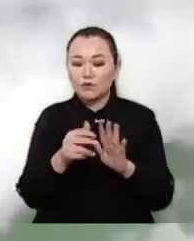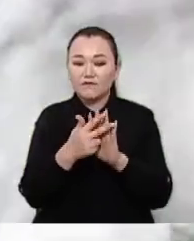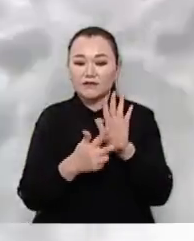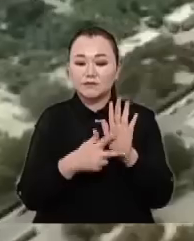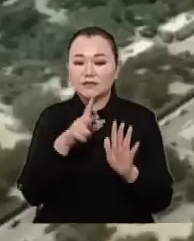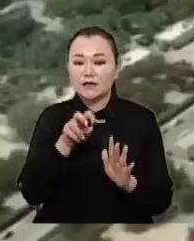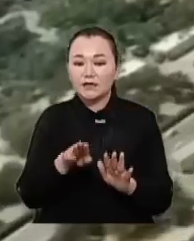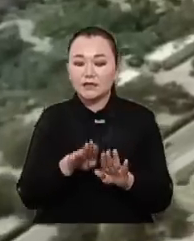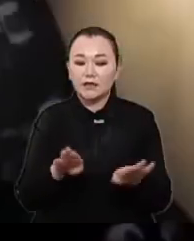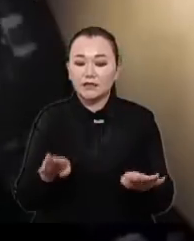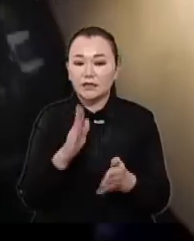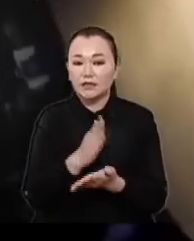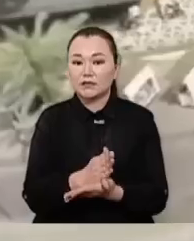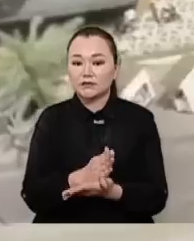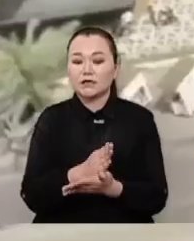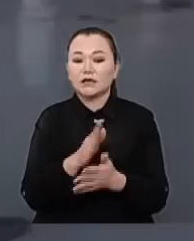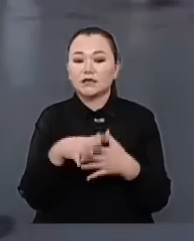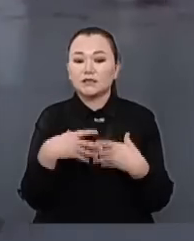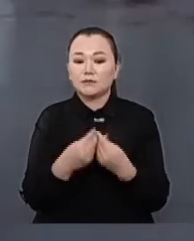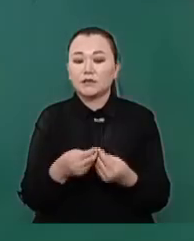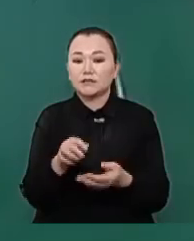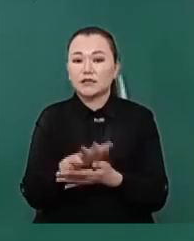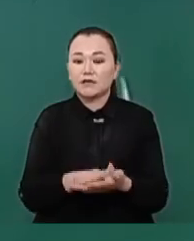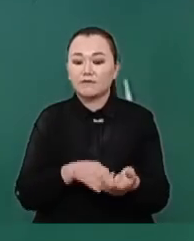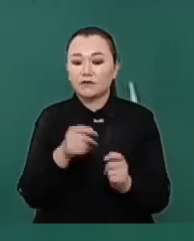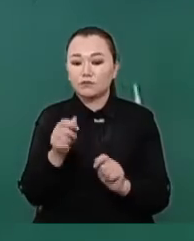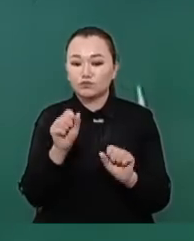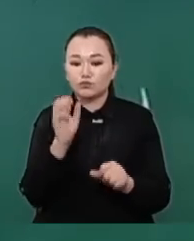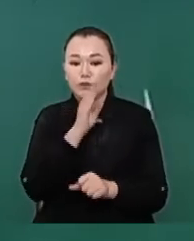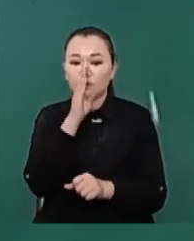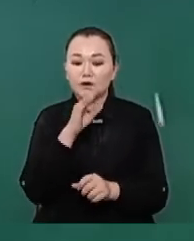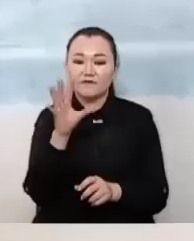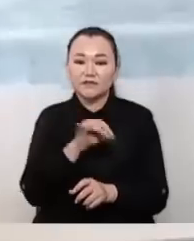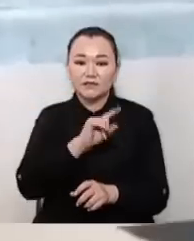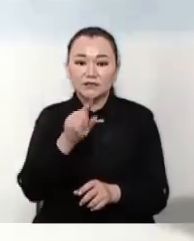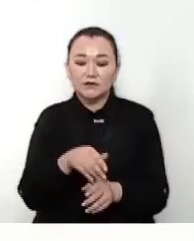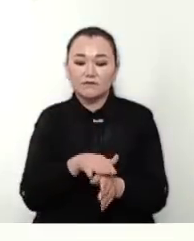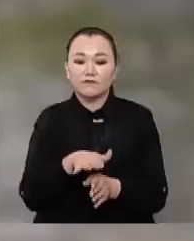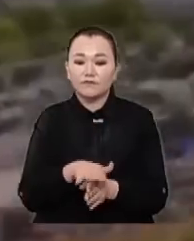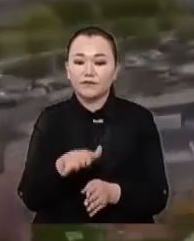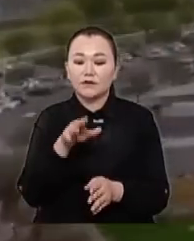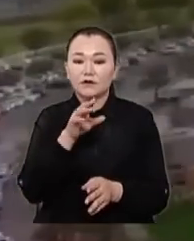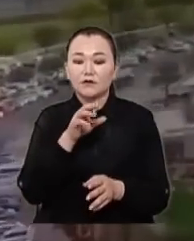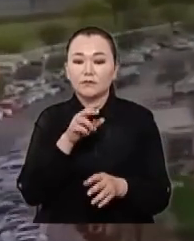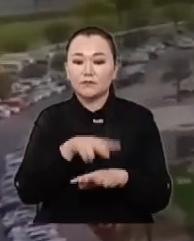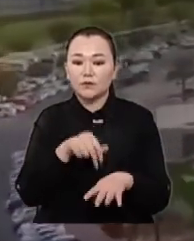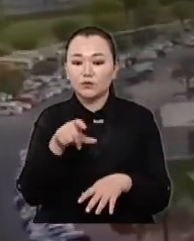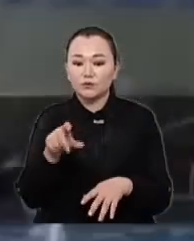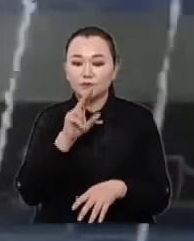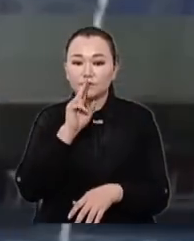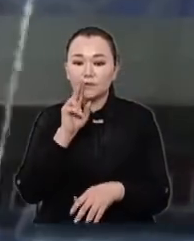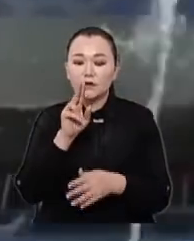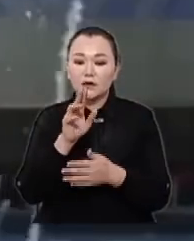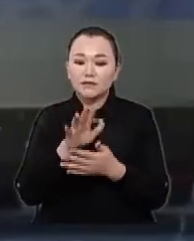жасқа дейінгі балалары бар, жанұялары өтініш бере алады. Ата-аналар барлық талаптарды сақтап, құзырлы органдарға жүгінуі тиіс.